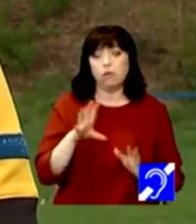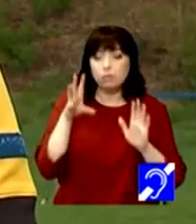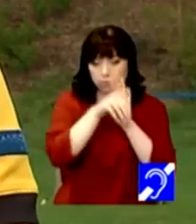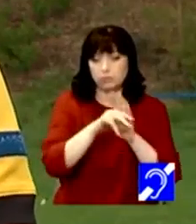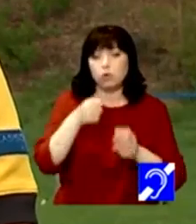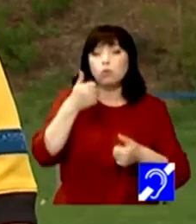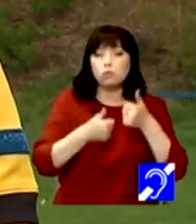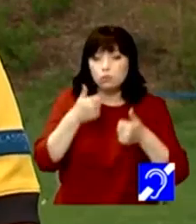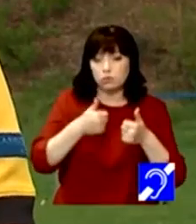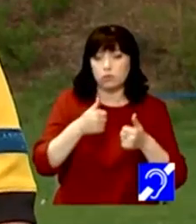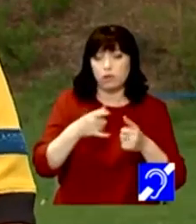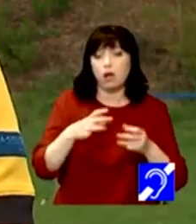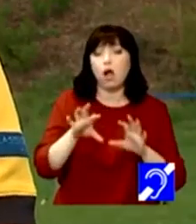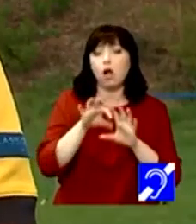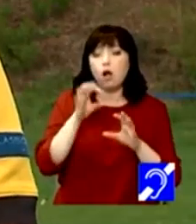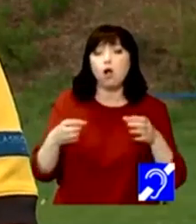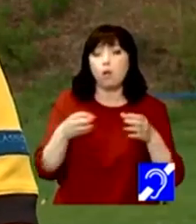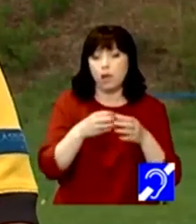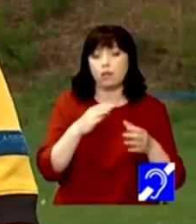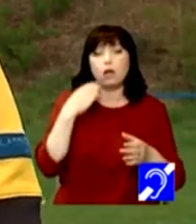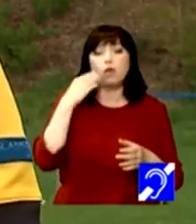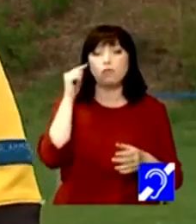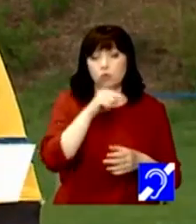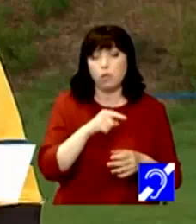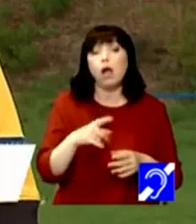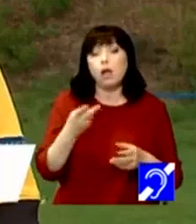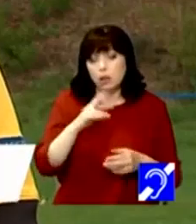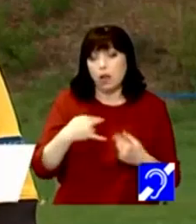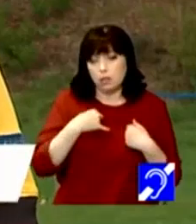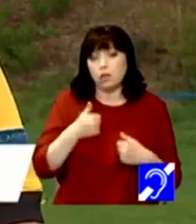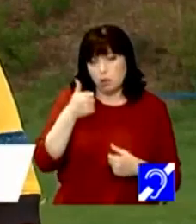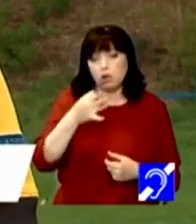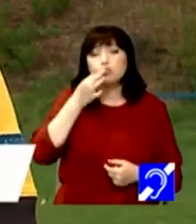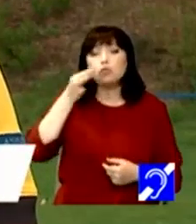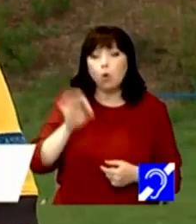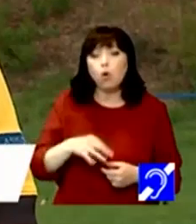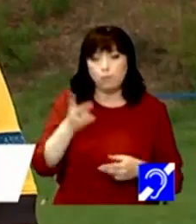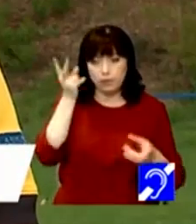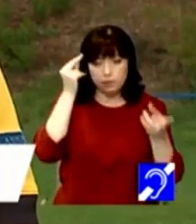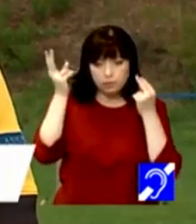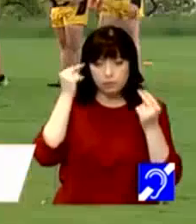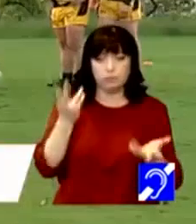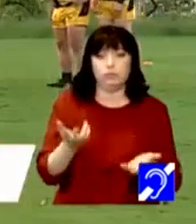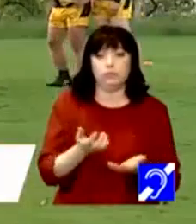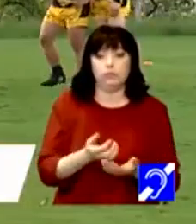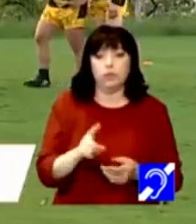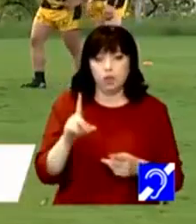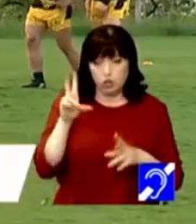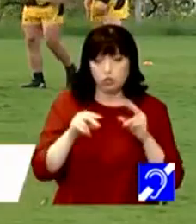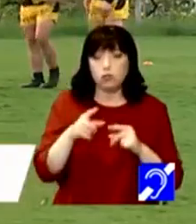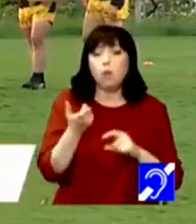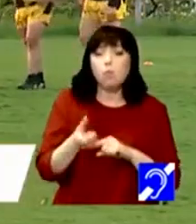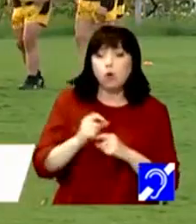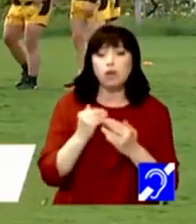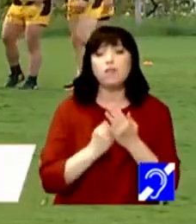român. Este o evoluție bună pentru noi, dacă sincer. Vorbim de experiență la un nivel mult mai